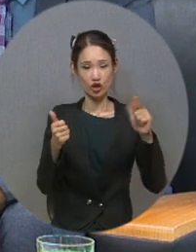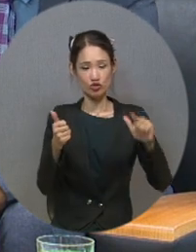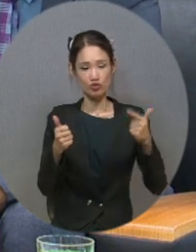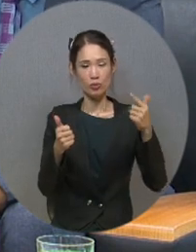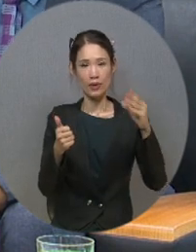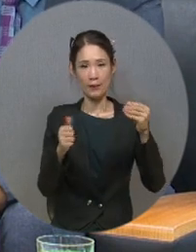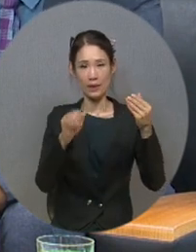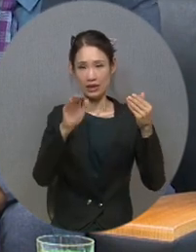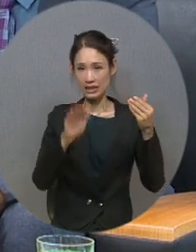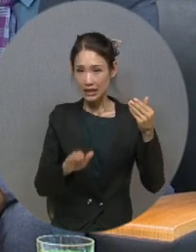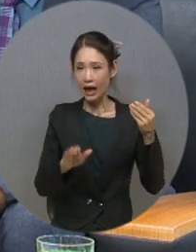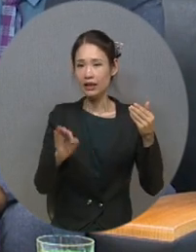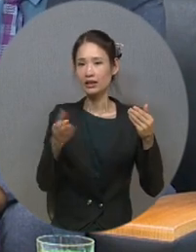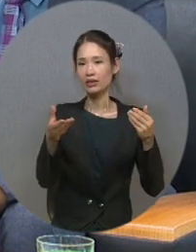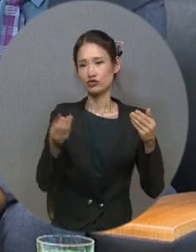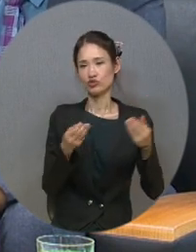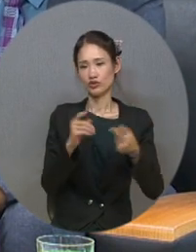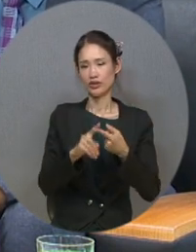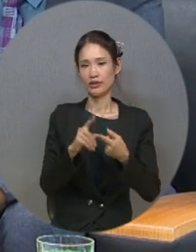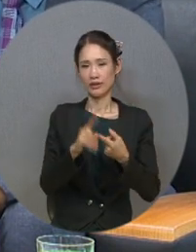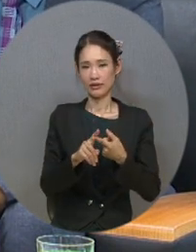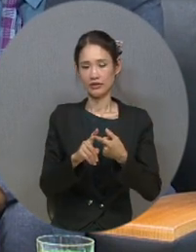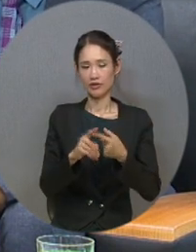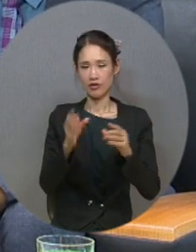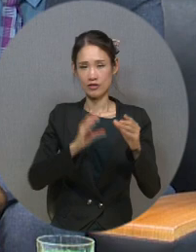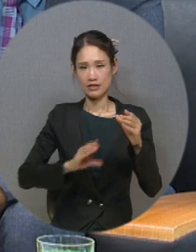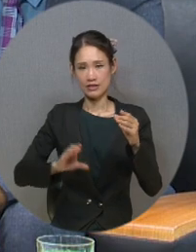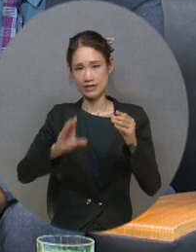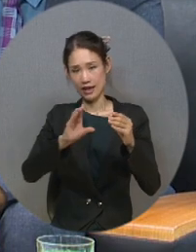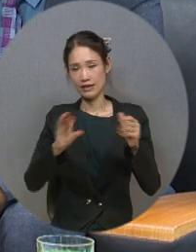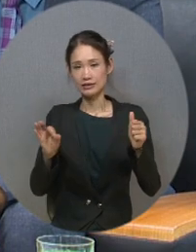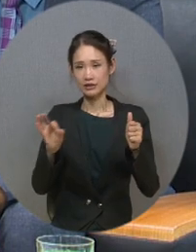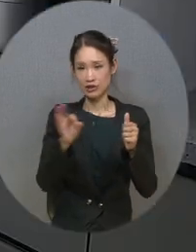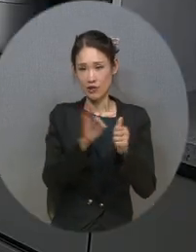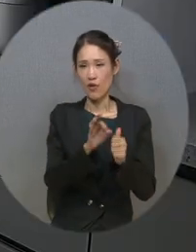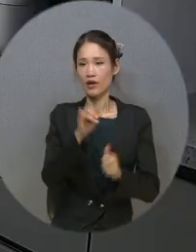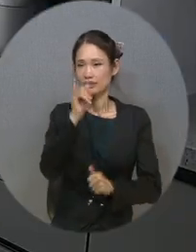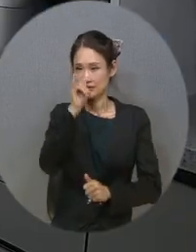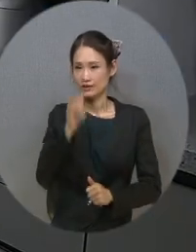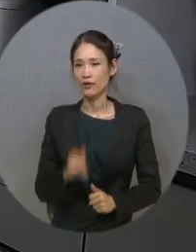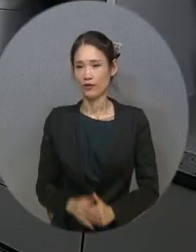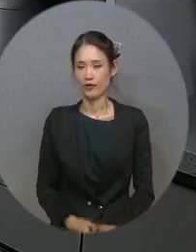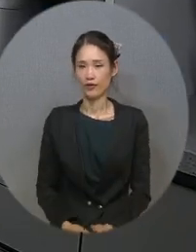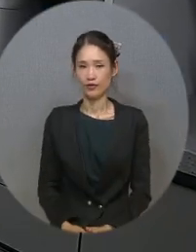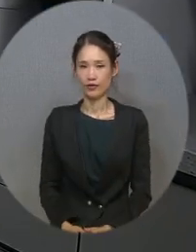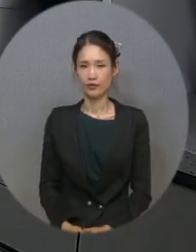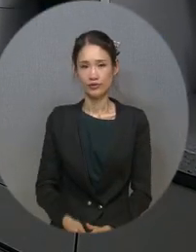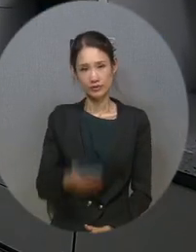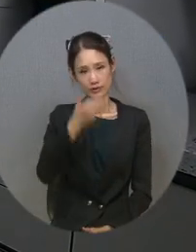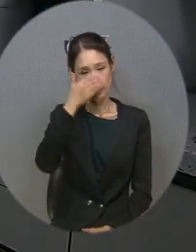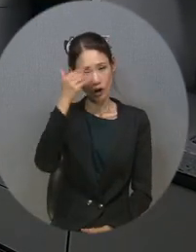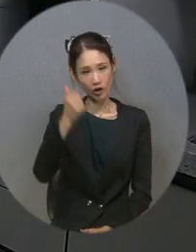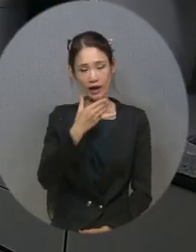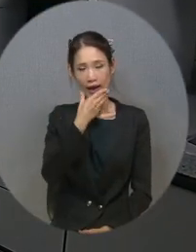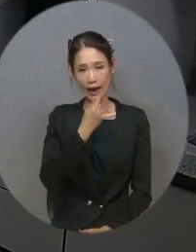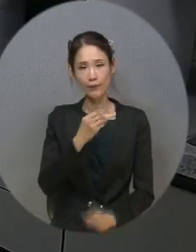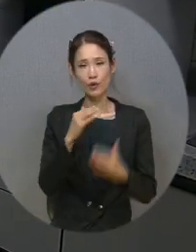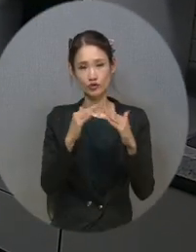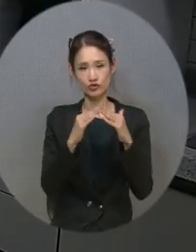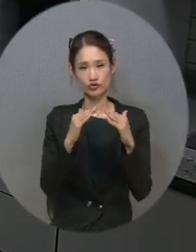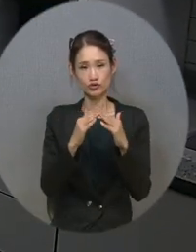네. 대출에 대해서 이자 지원을 해주는 거죠. 네. 예. 제가 그 청년